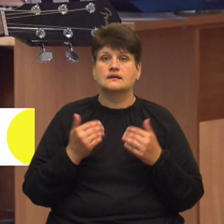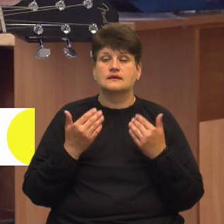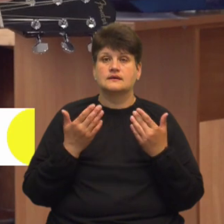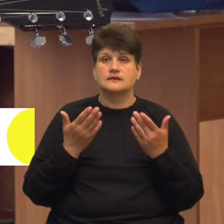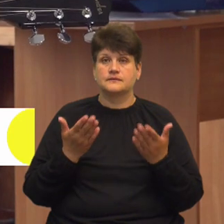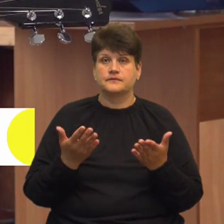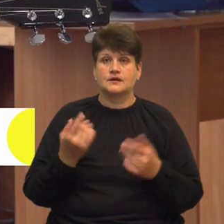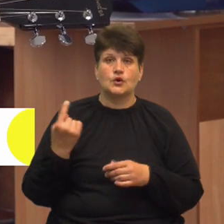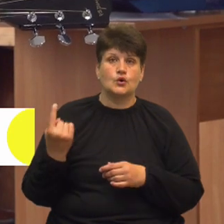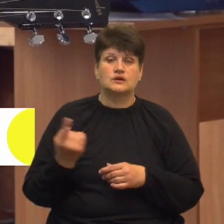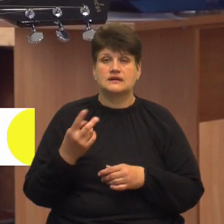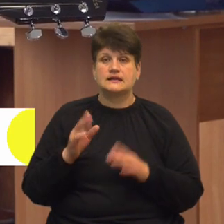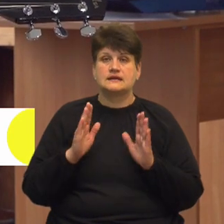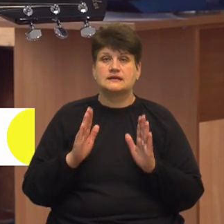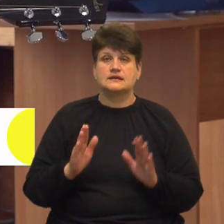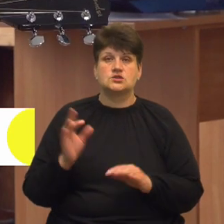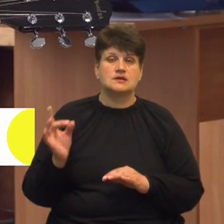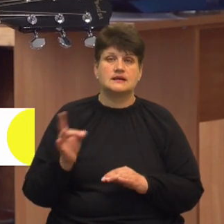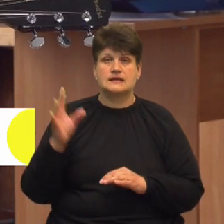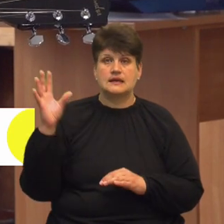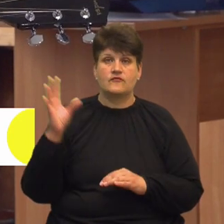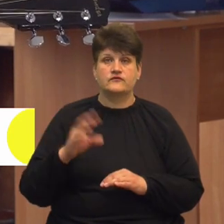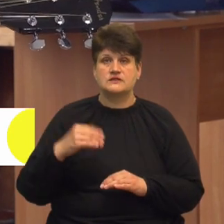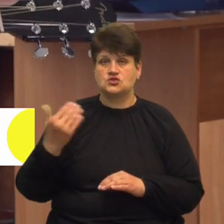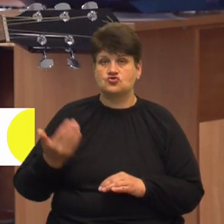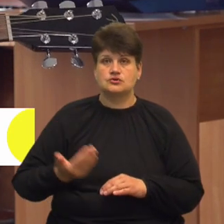один лиш раз на все життя.